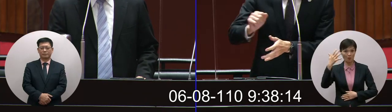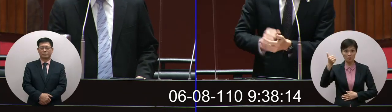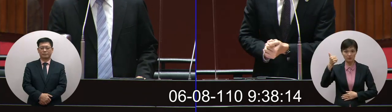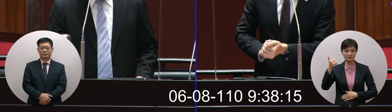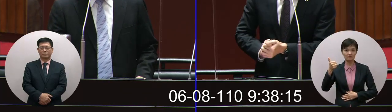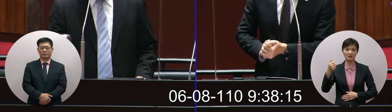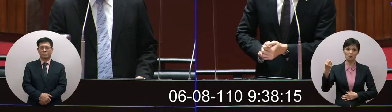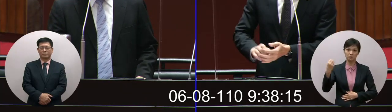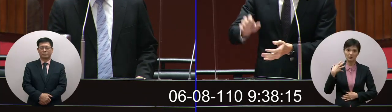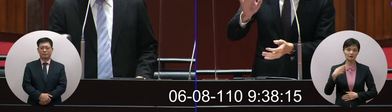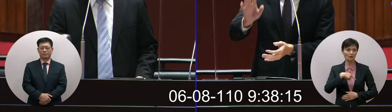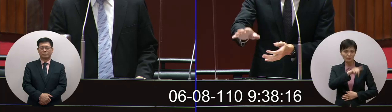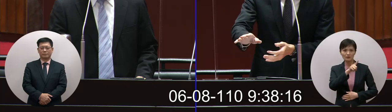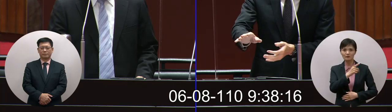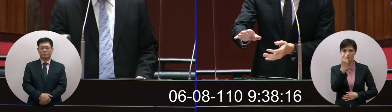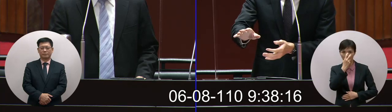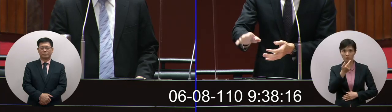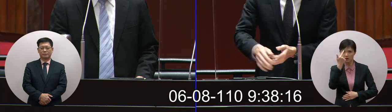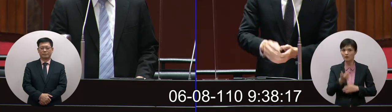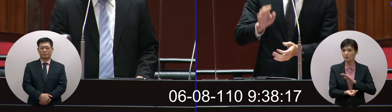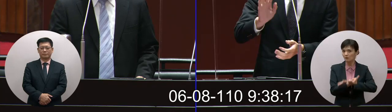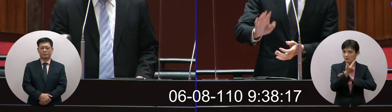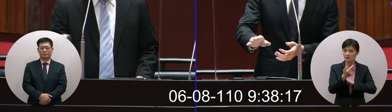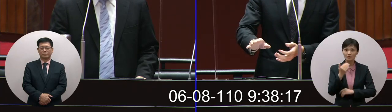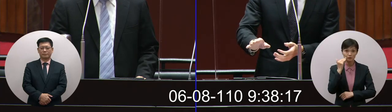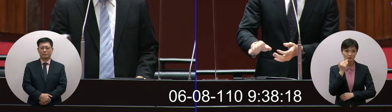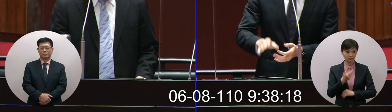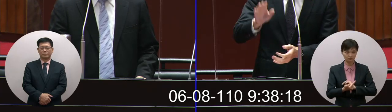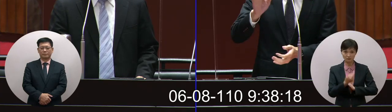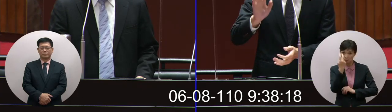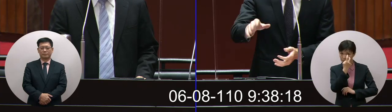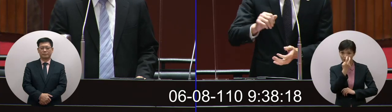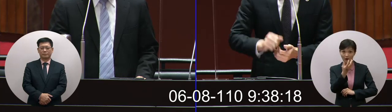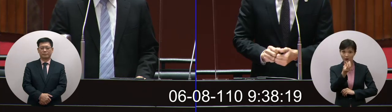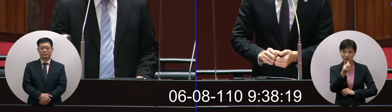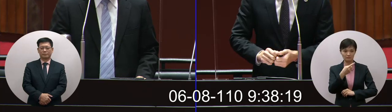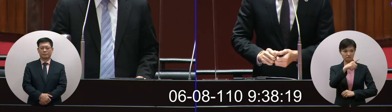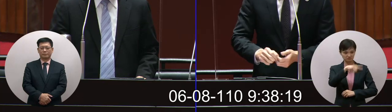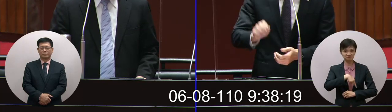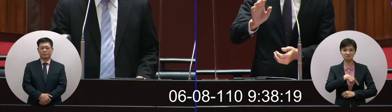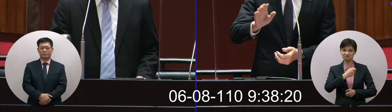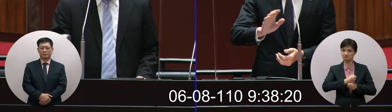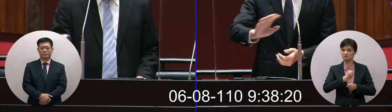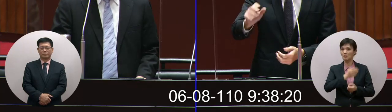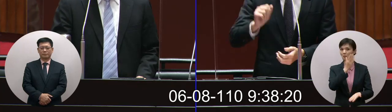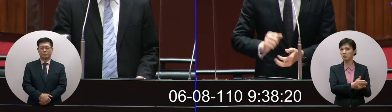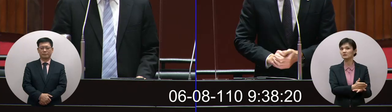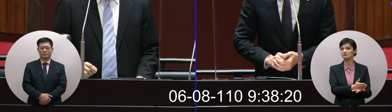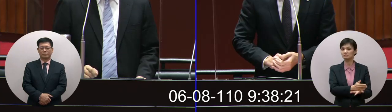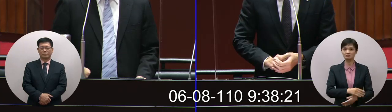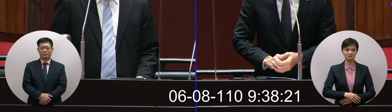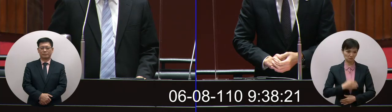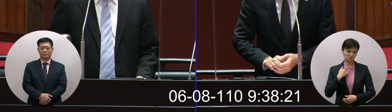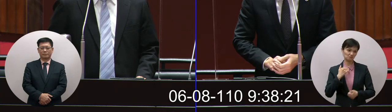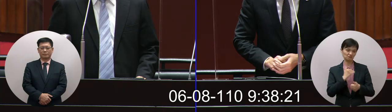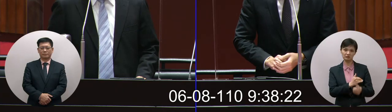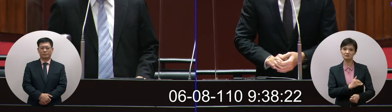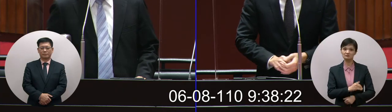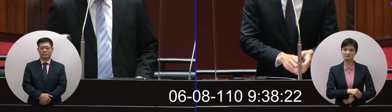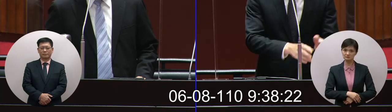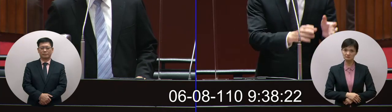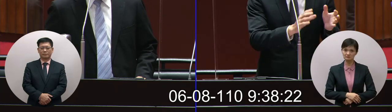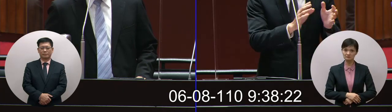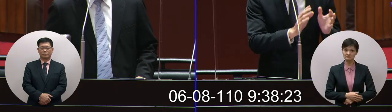都已经爱去快筛，你若无去快筛，你都毋免来上班，甚至甲威胁讲吼，你都，反正我要甲你开除，你若无去快